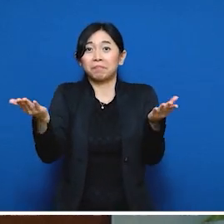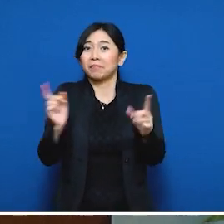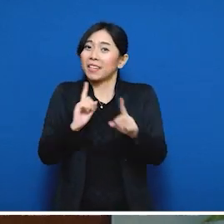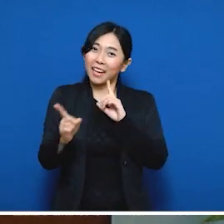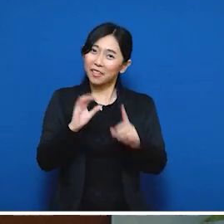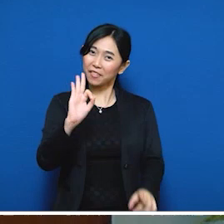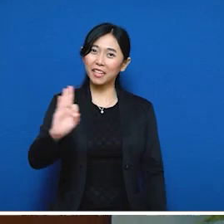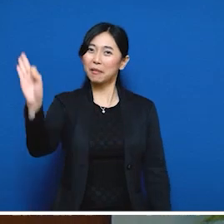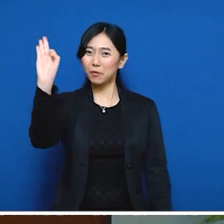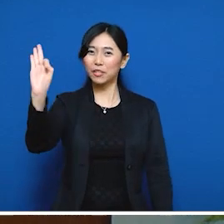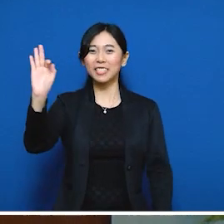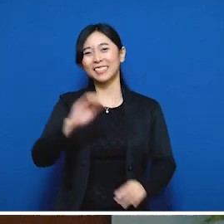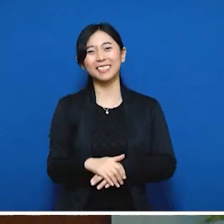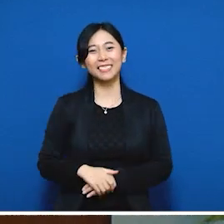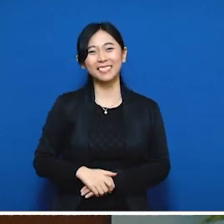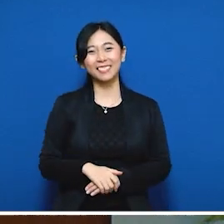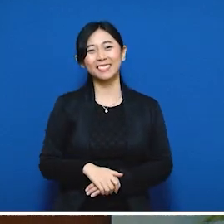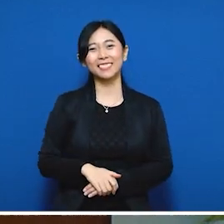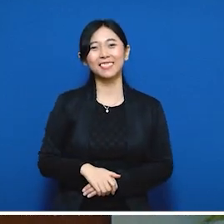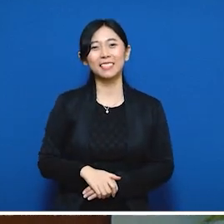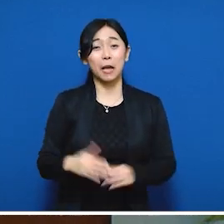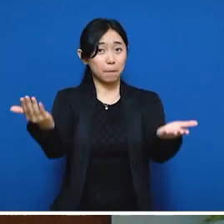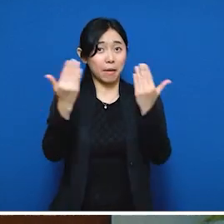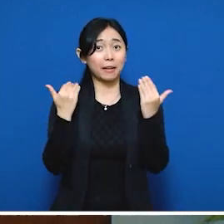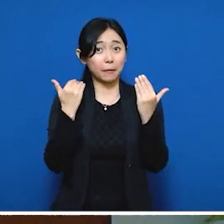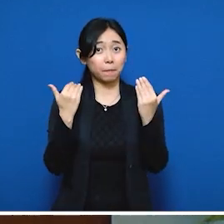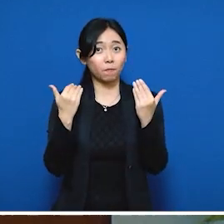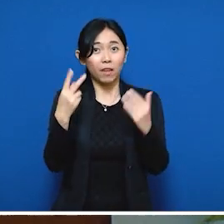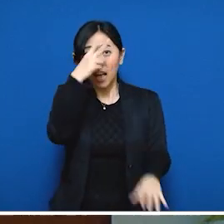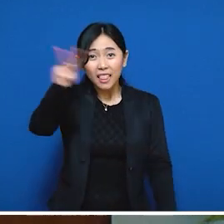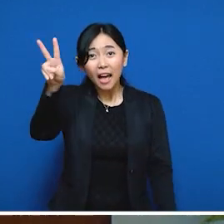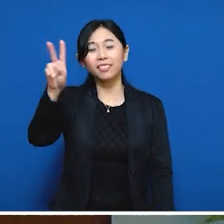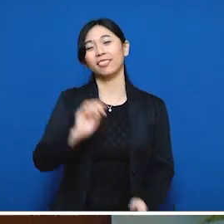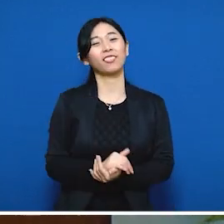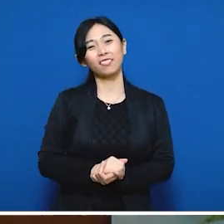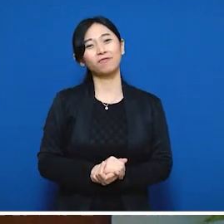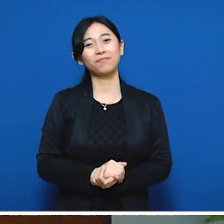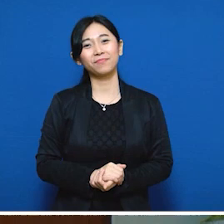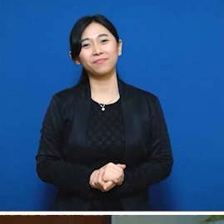Kata Filipus kepadanya, "Mari dan lihatlah."